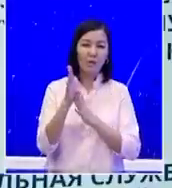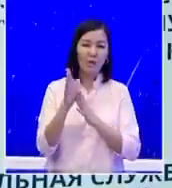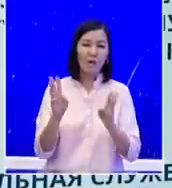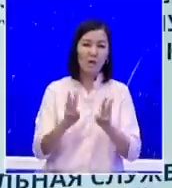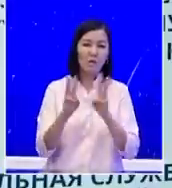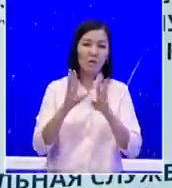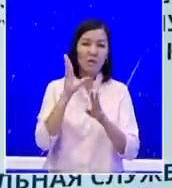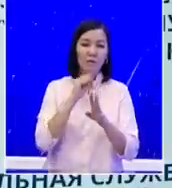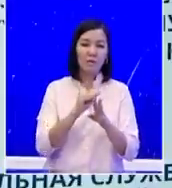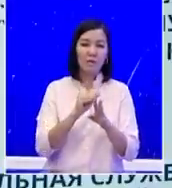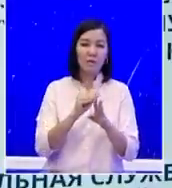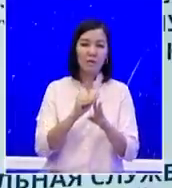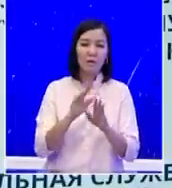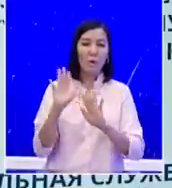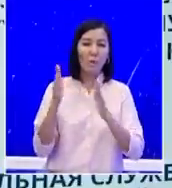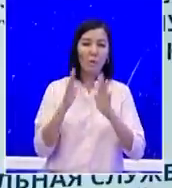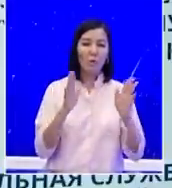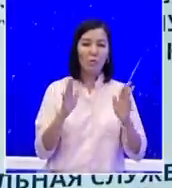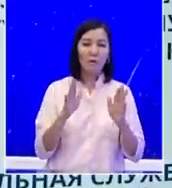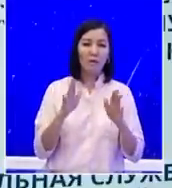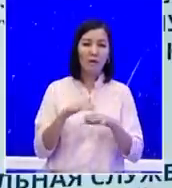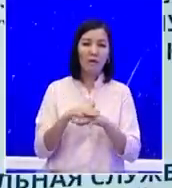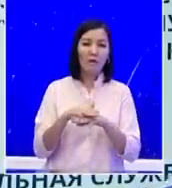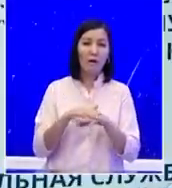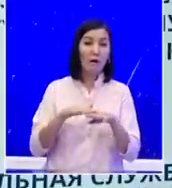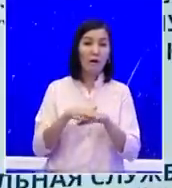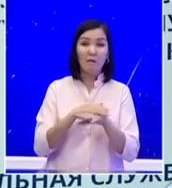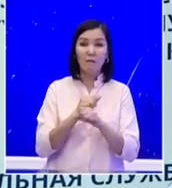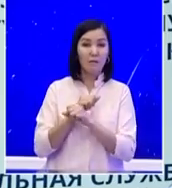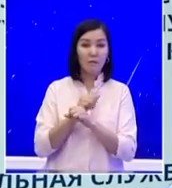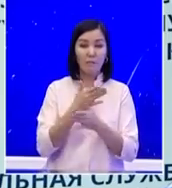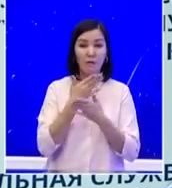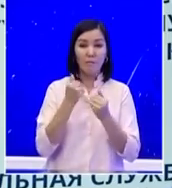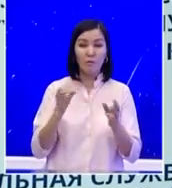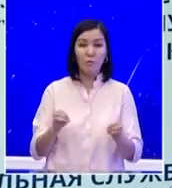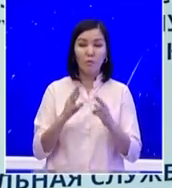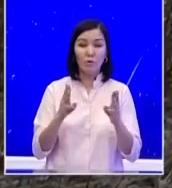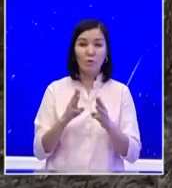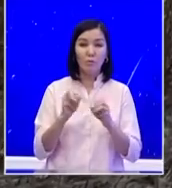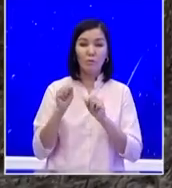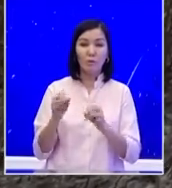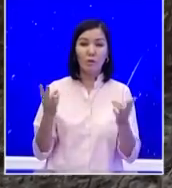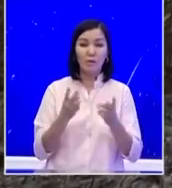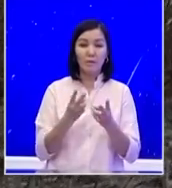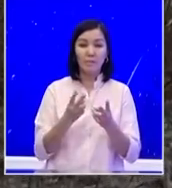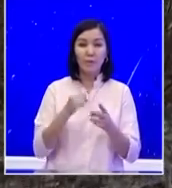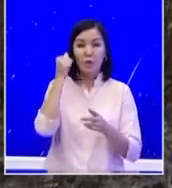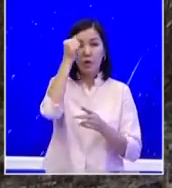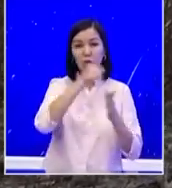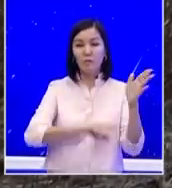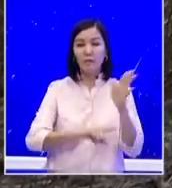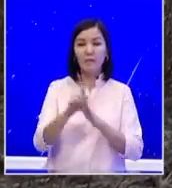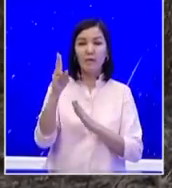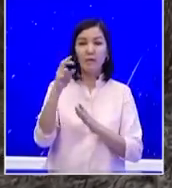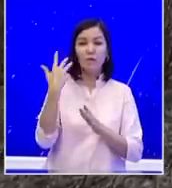чепі болатқан соң орман алқаптарында халық дем алмайды. Сонда да өрт қауіпсіздік сақтауы керек. Өңірде жыл басталғалы